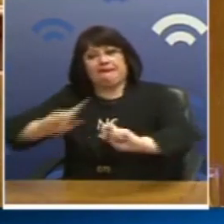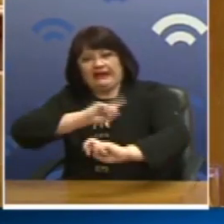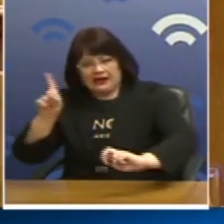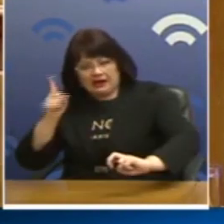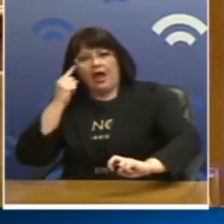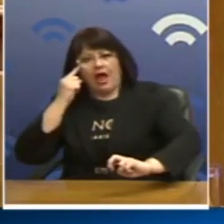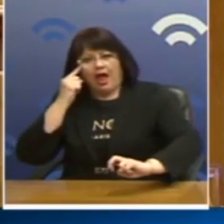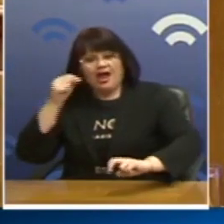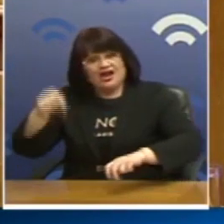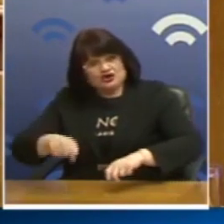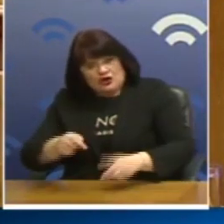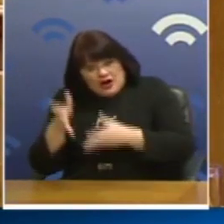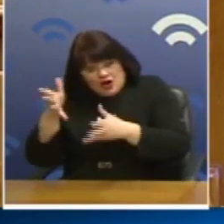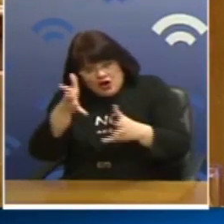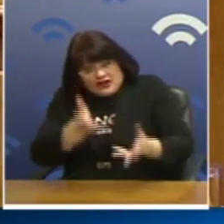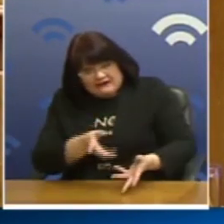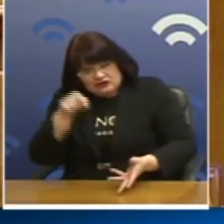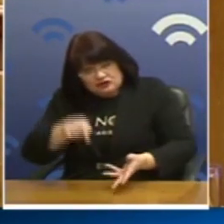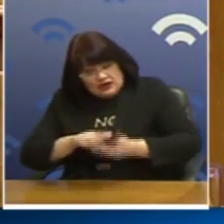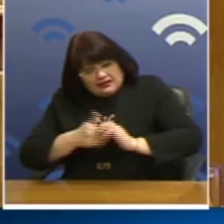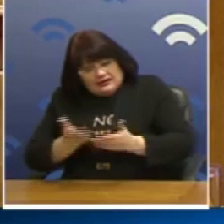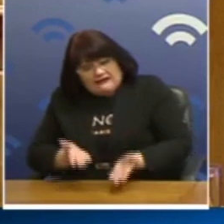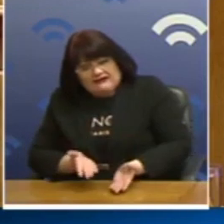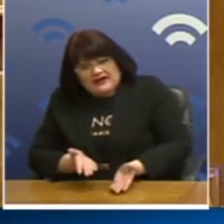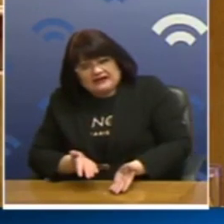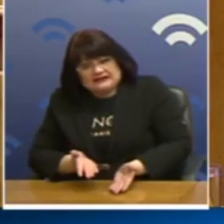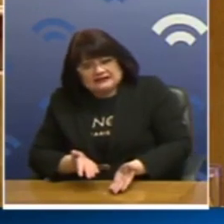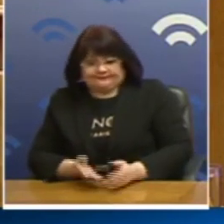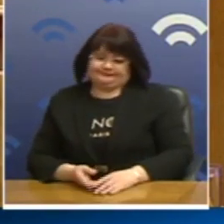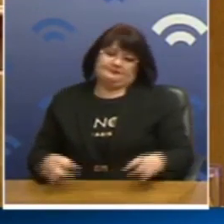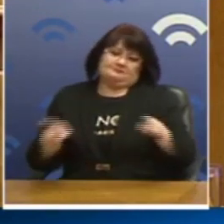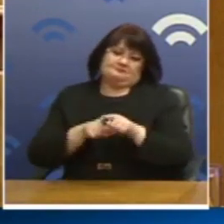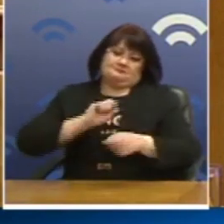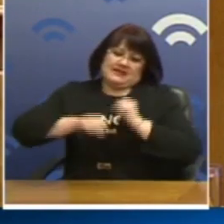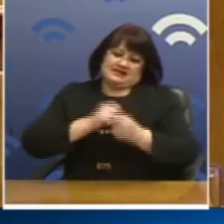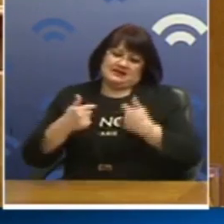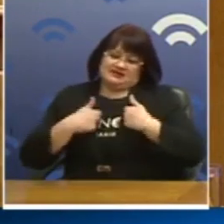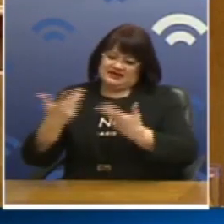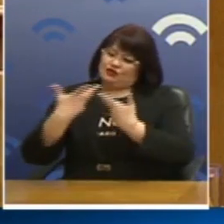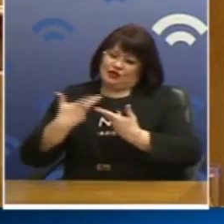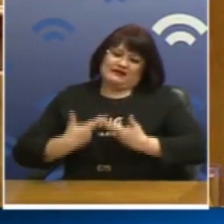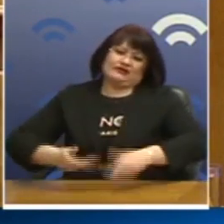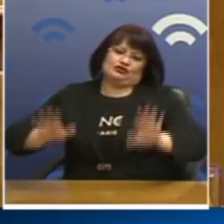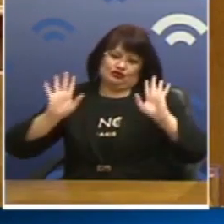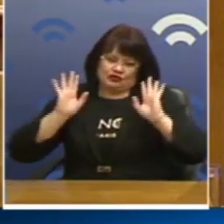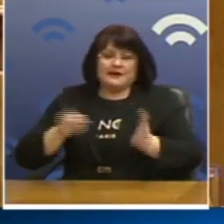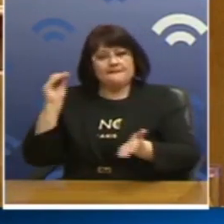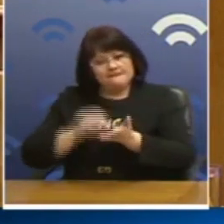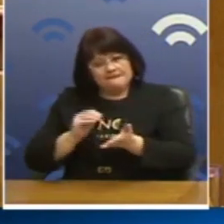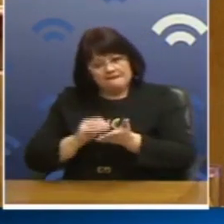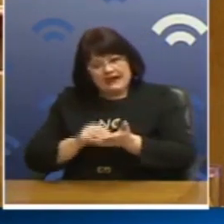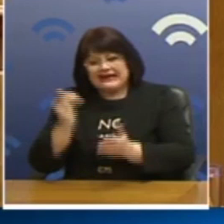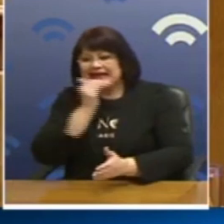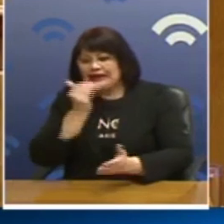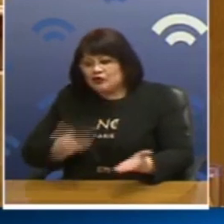έπιασε ο πόνος για τους πληστηριασμούς και για κοινή δράση? Πάντως όχι εμάς. Εμείς θα ξανακαταθέσουμε άμεσα